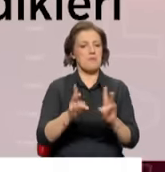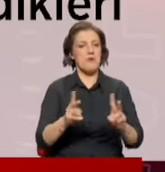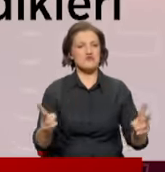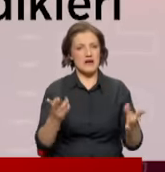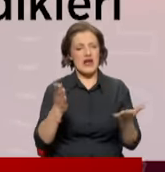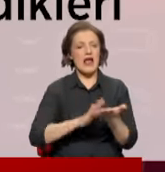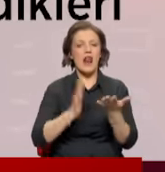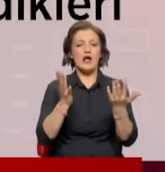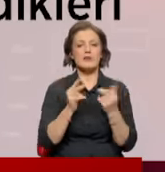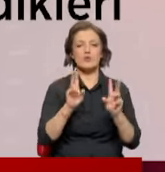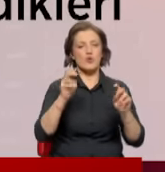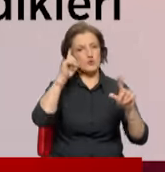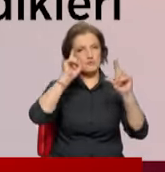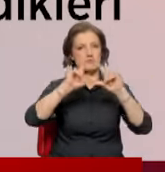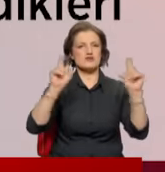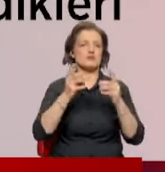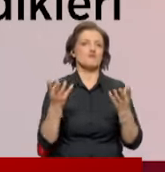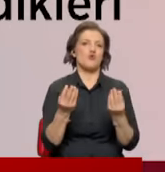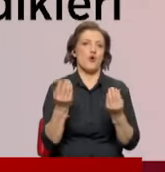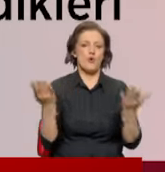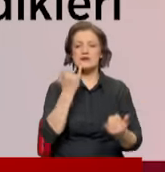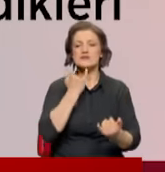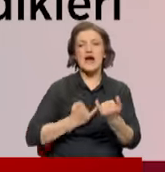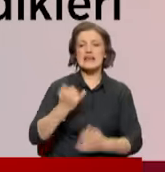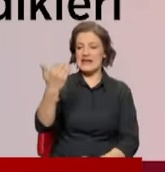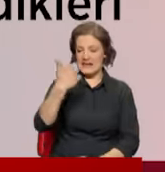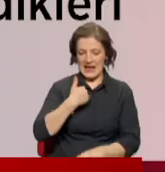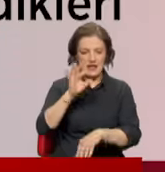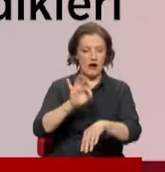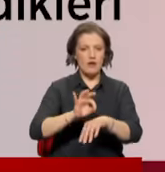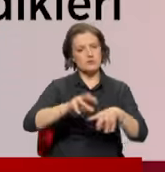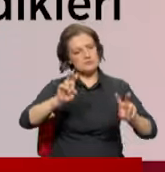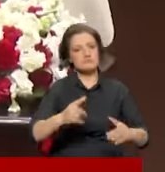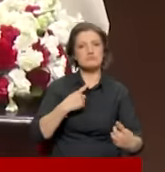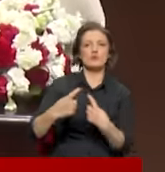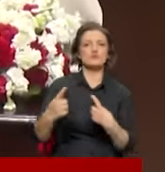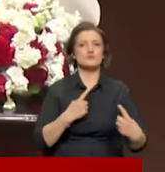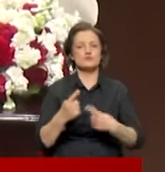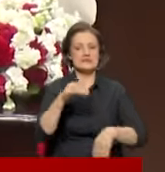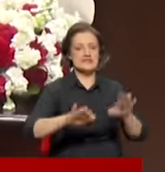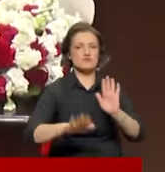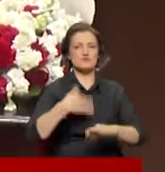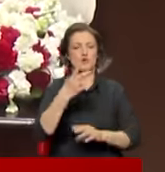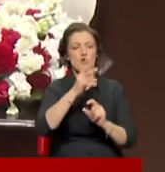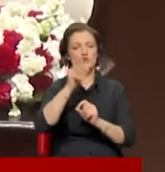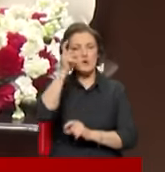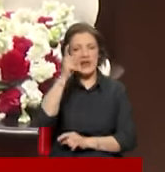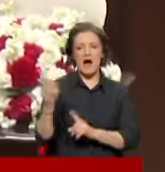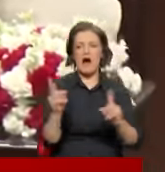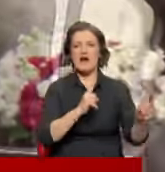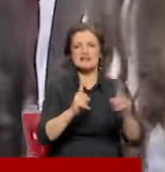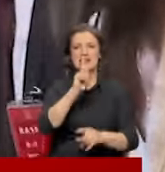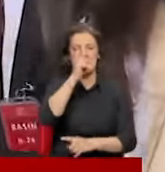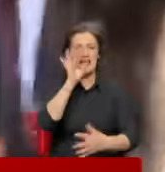açık. Ele alacağımız konu başlıklarımız çok. Ziyarete geldikleri anda oturur konuşuruz. Seçim sonrası Özgür Özel ile Erdoğan arasındaki